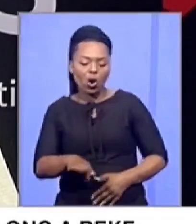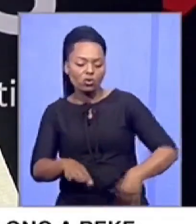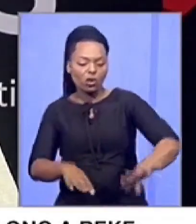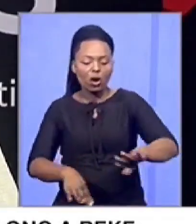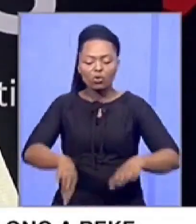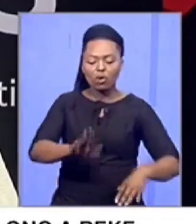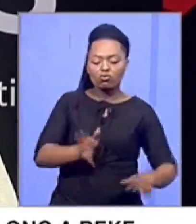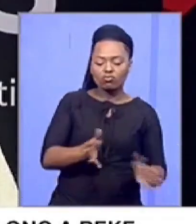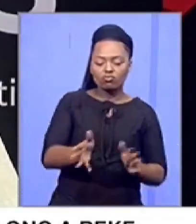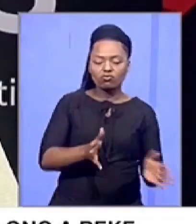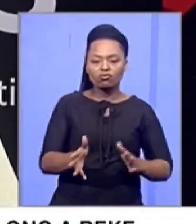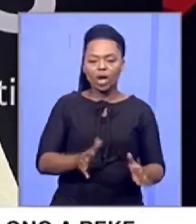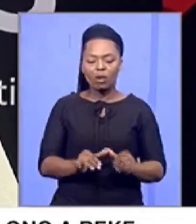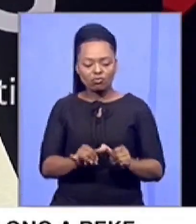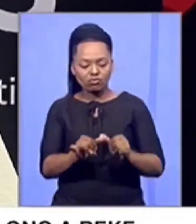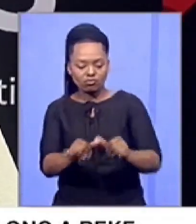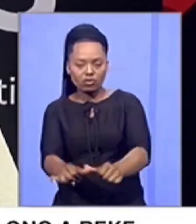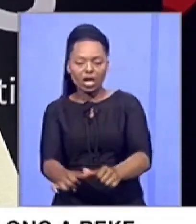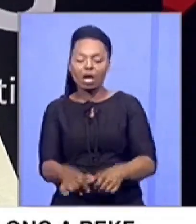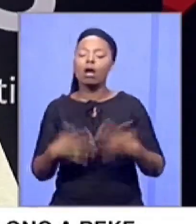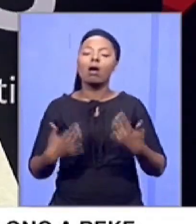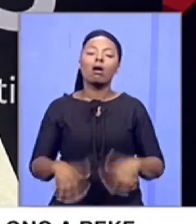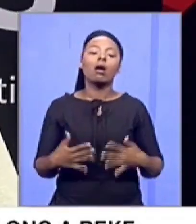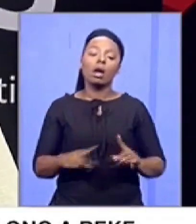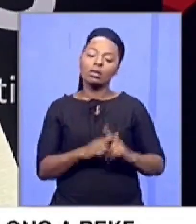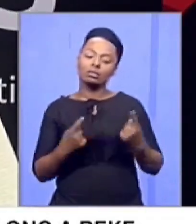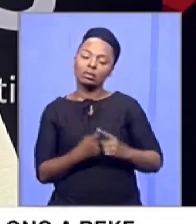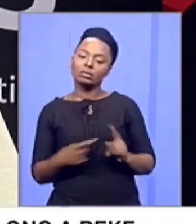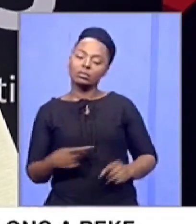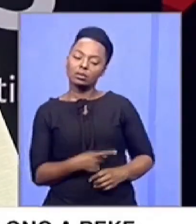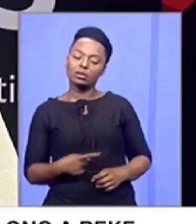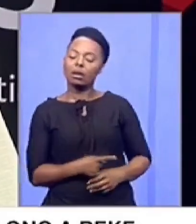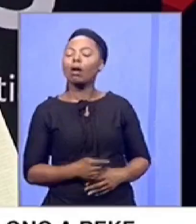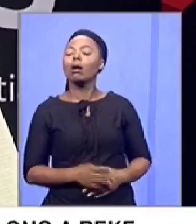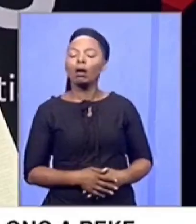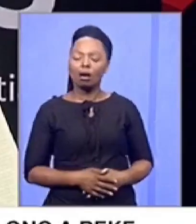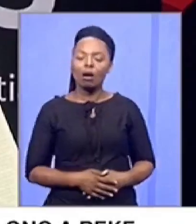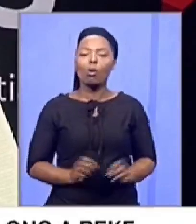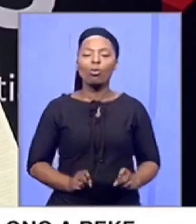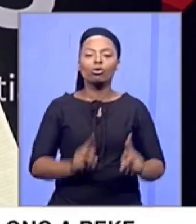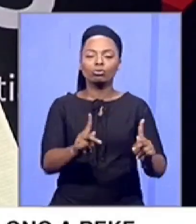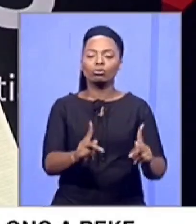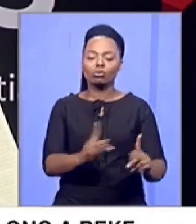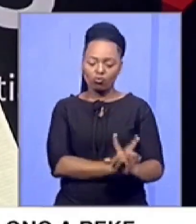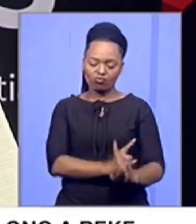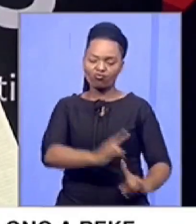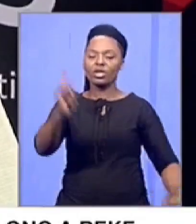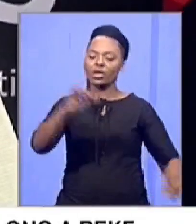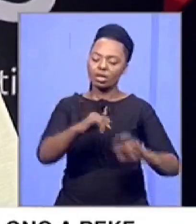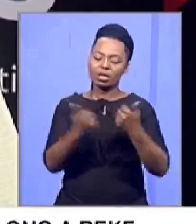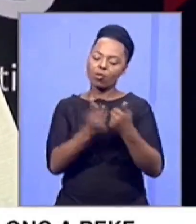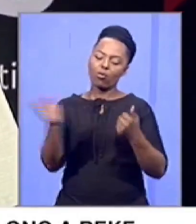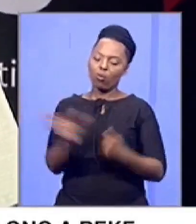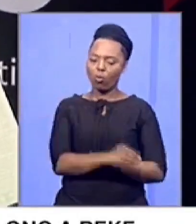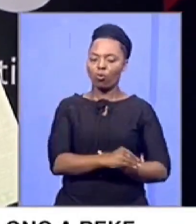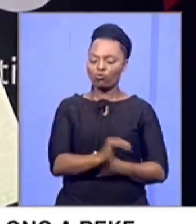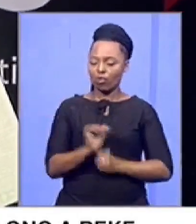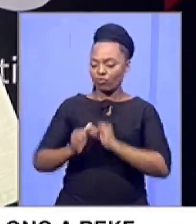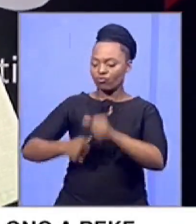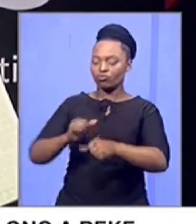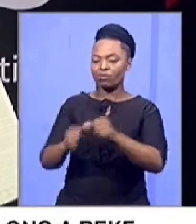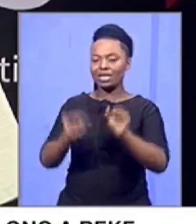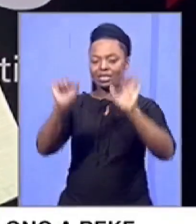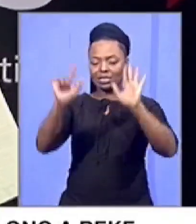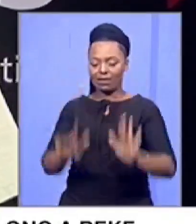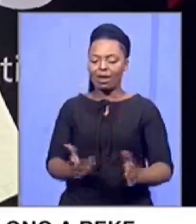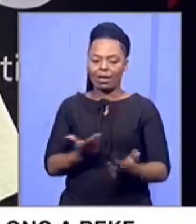ya bona consistency ya bona ra bona hore ka nnete ke sehlopha se leng hore ba na le monyetla o moholo wa hore ba ka hlola dipapadi tsena tse latelang tse